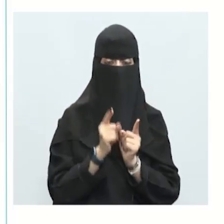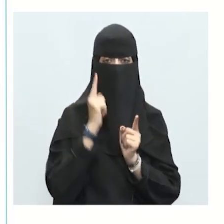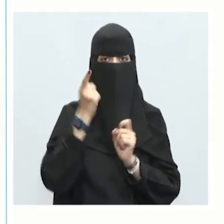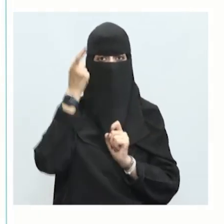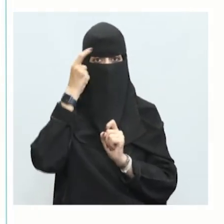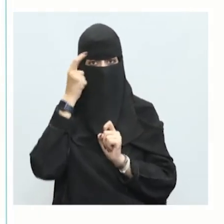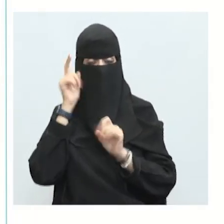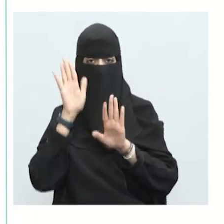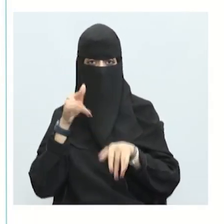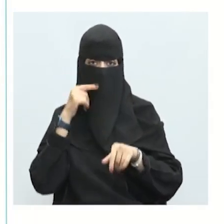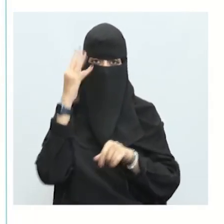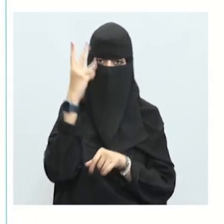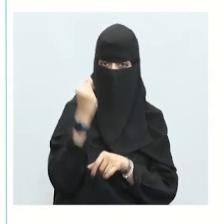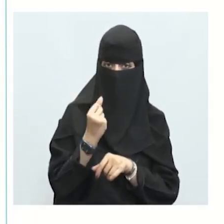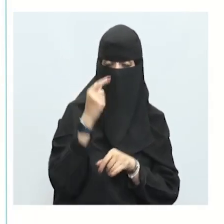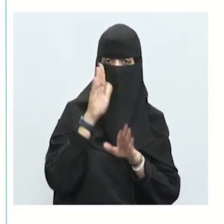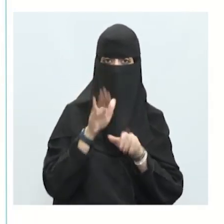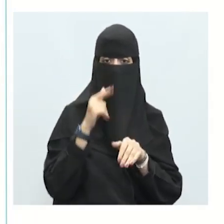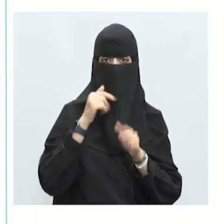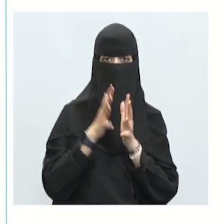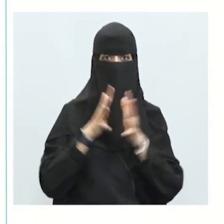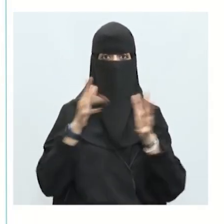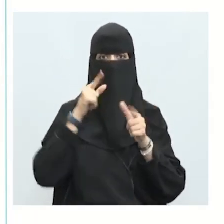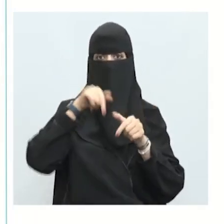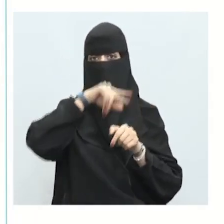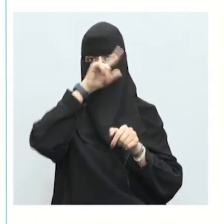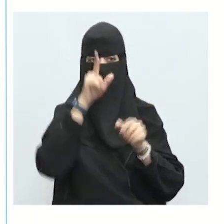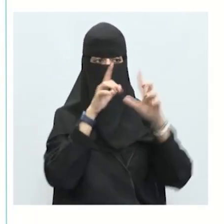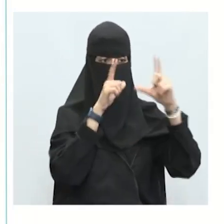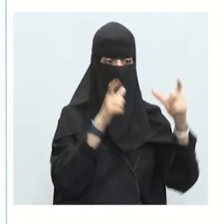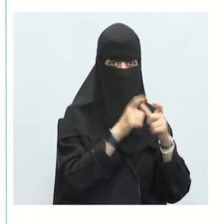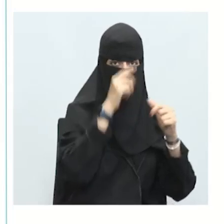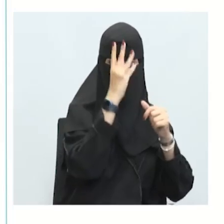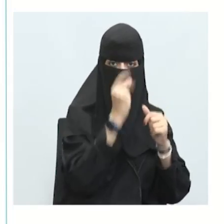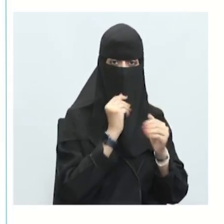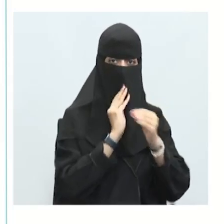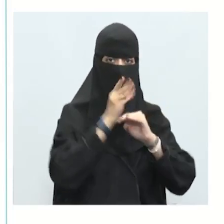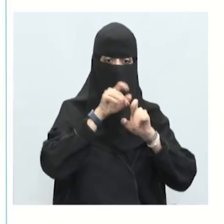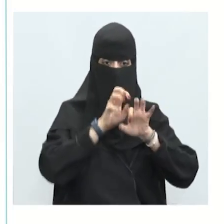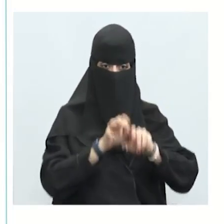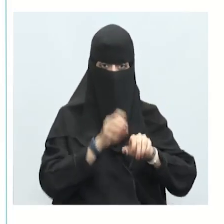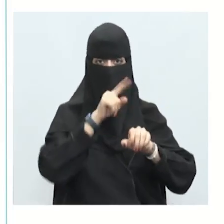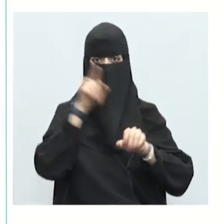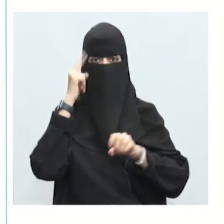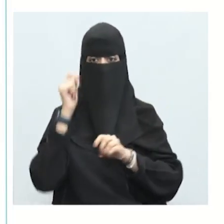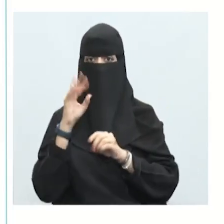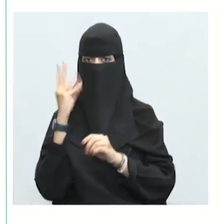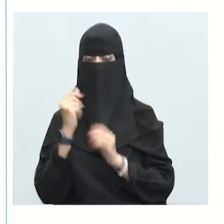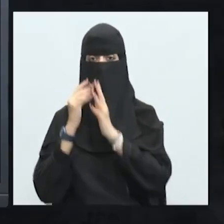معرفه العدد الاكبر من بين الاعداد التي تم ادخالها وهو رقم